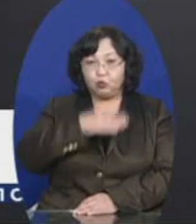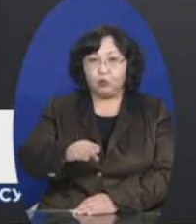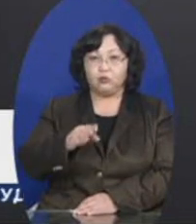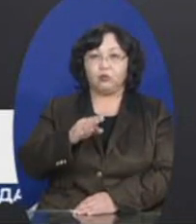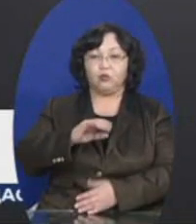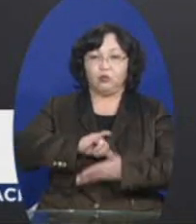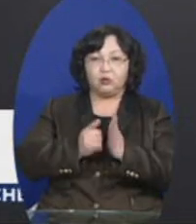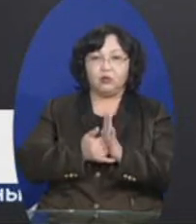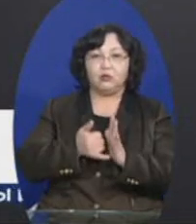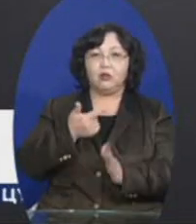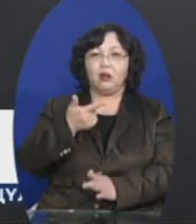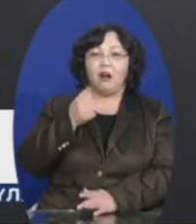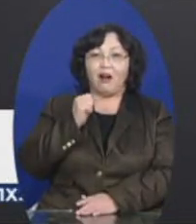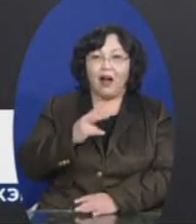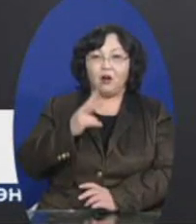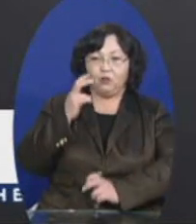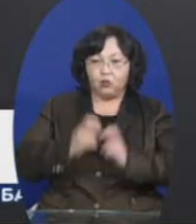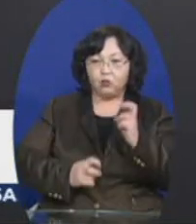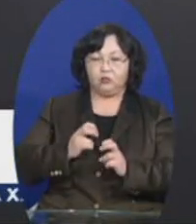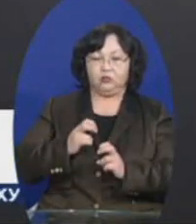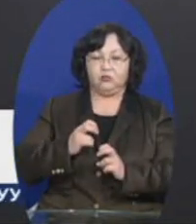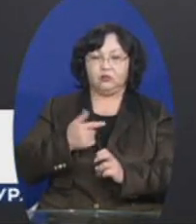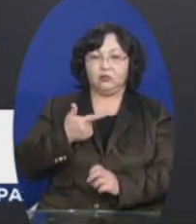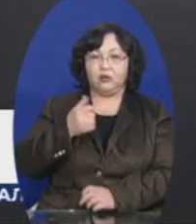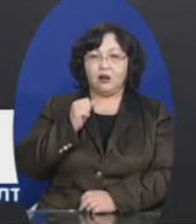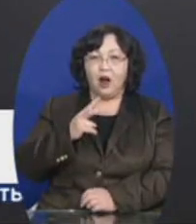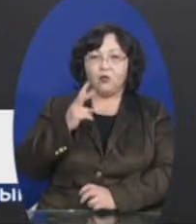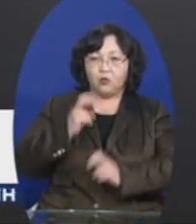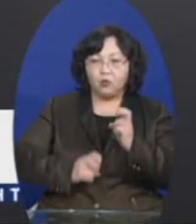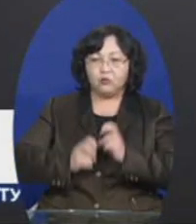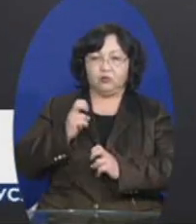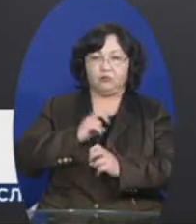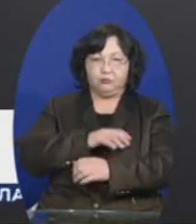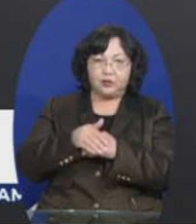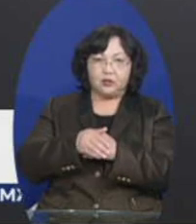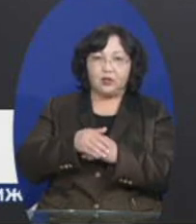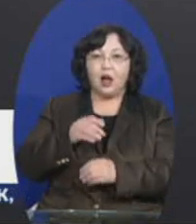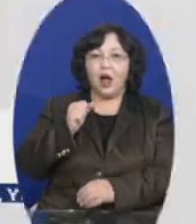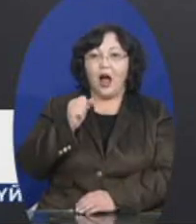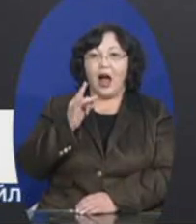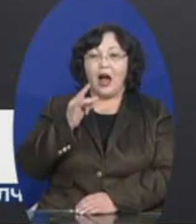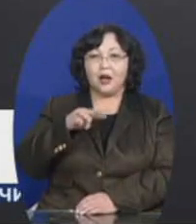одоо үйлдвэрлэдэг болмоор байна. Одоо арматура ядаж штэ одоо